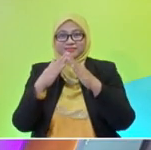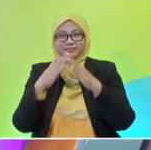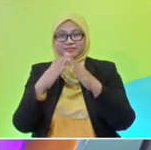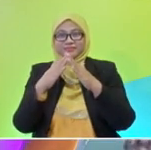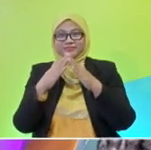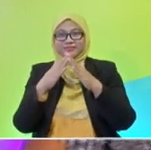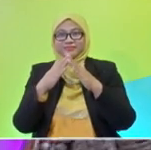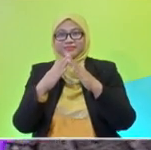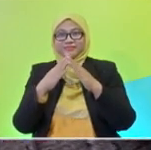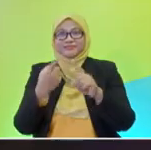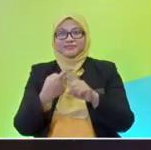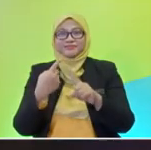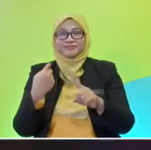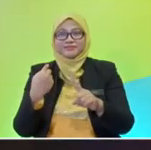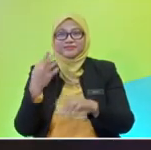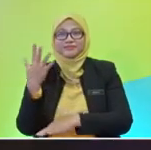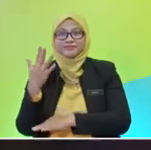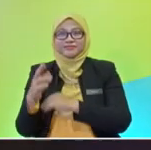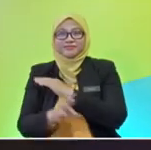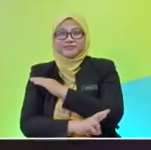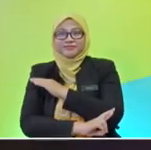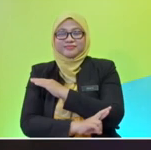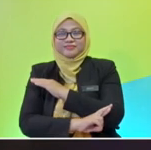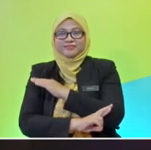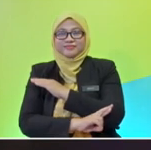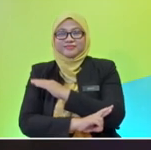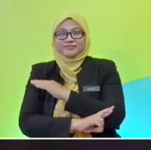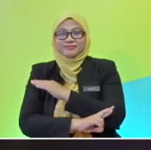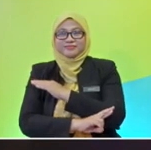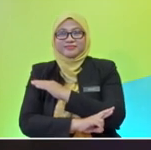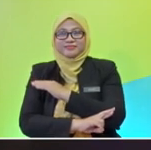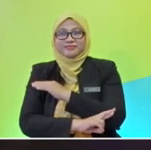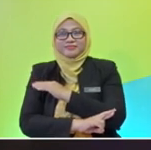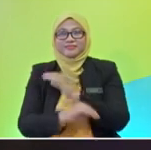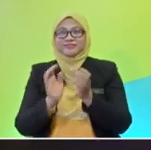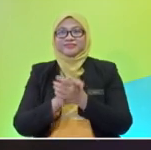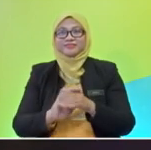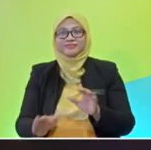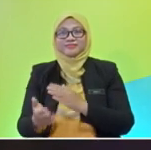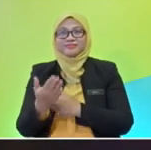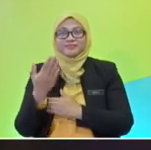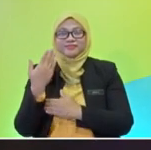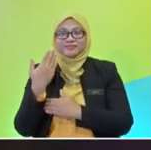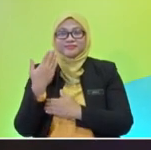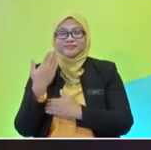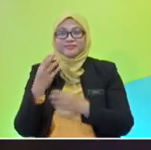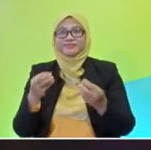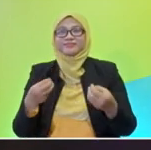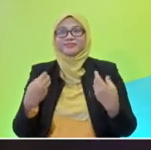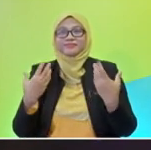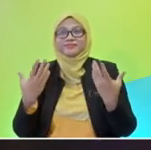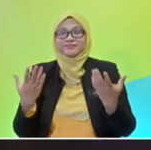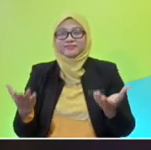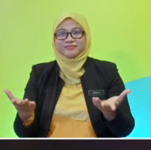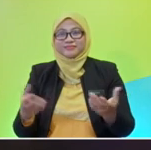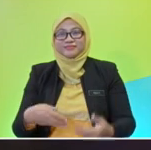tudung saji diperbuat daripada rotan Selamat pagi saudara Banyak barengan yang ada di sini menarik-menari berbagai